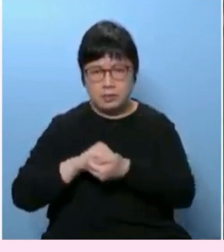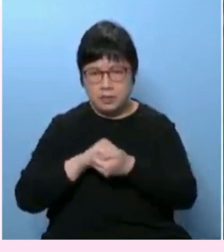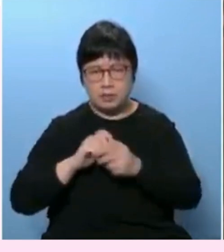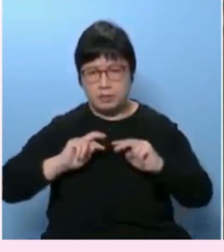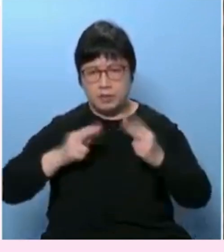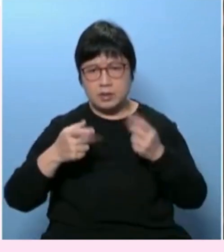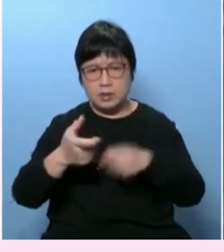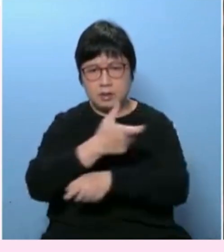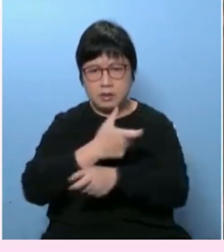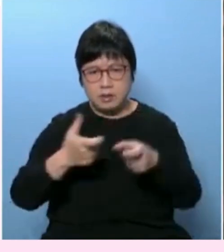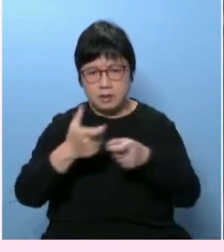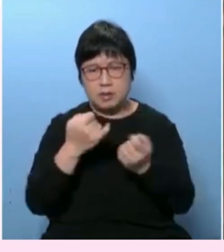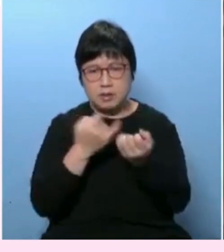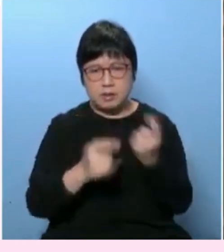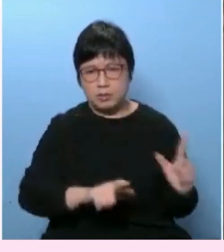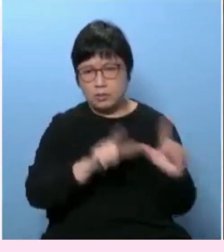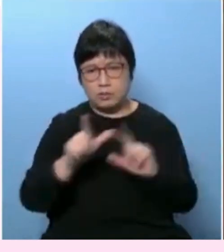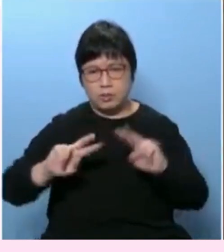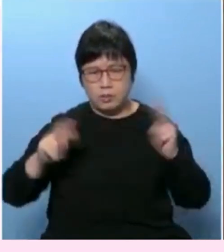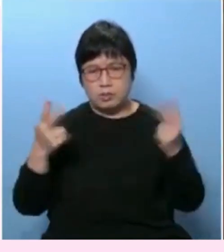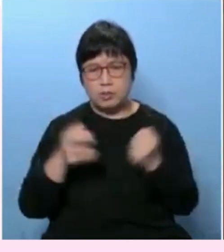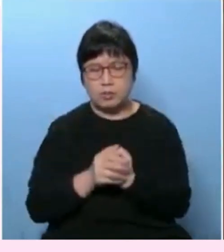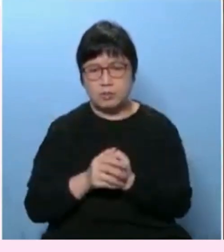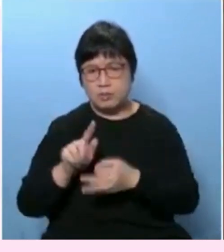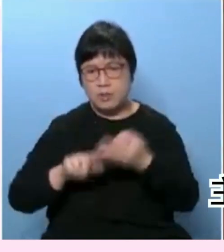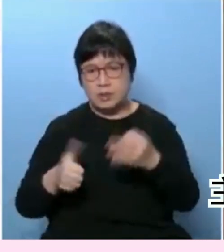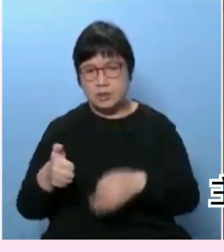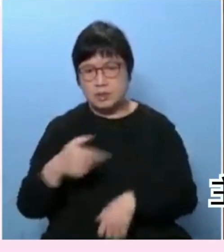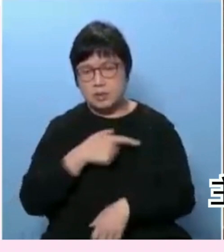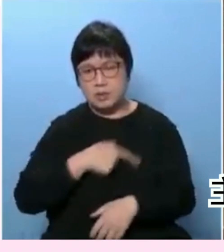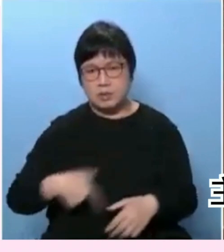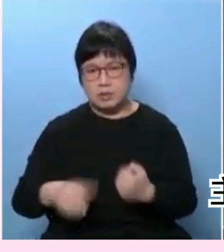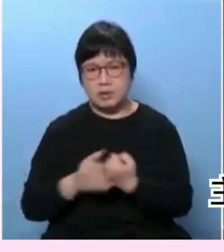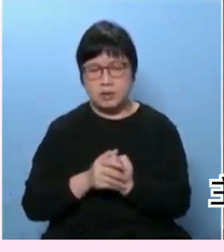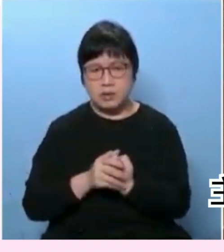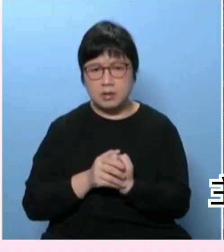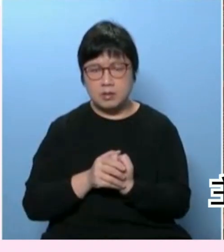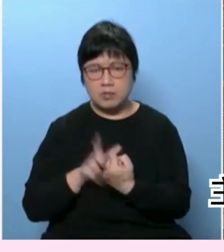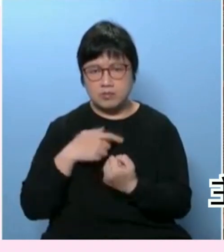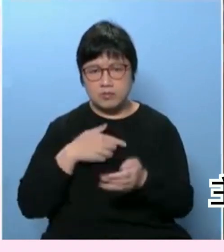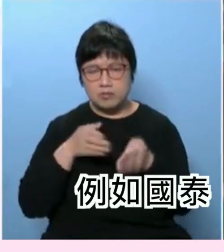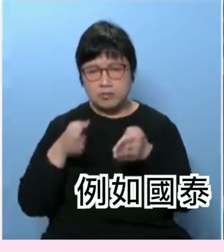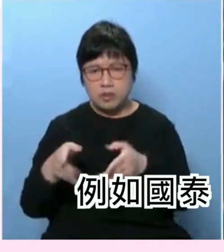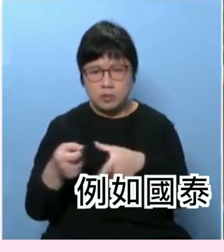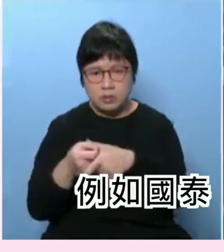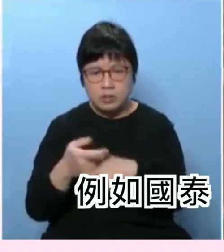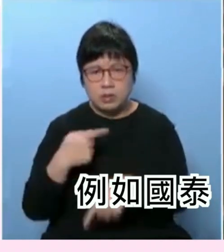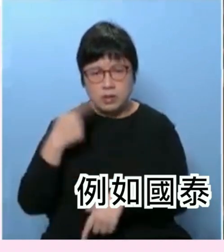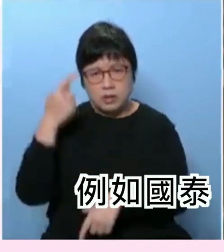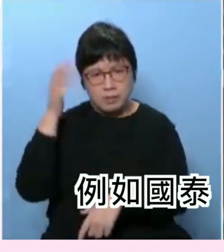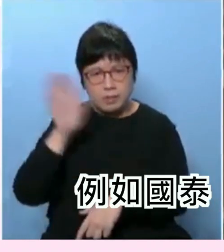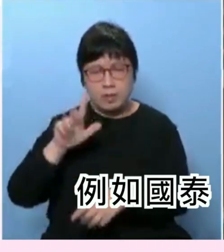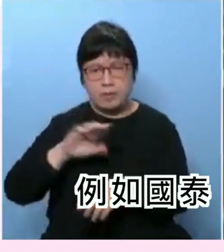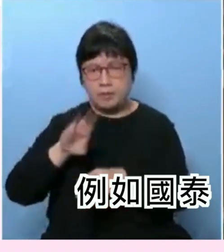濟和改善民生。多謝主席。 謝偉俊議員。 主席，我無意針對個別的企業，包括譬如國泰，當